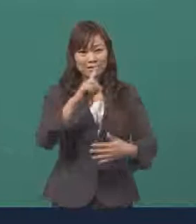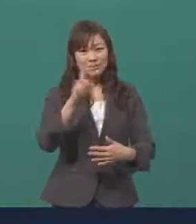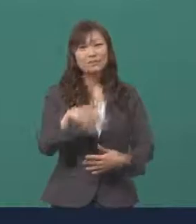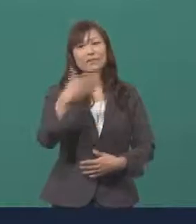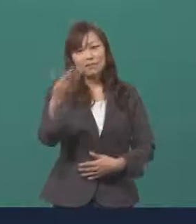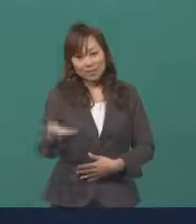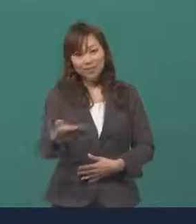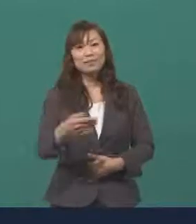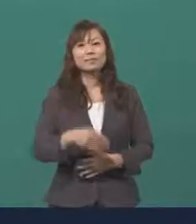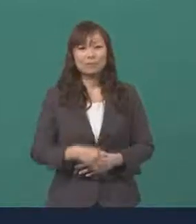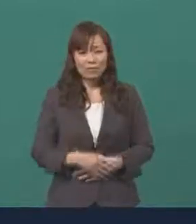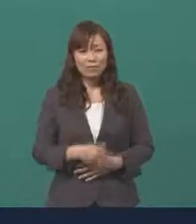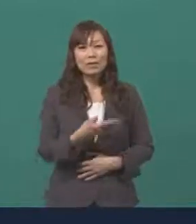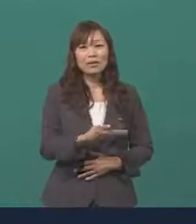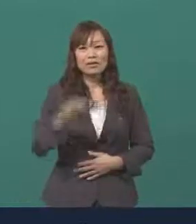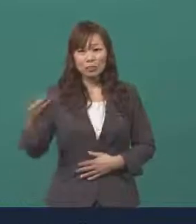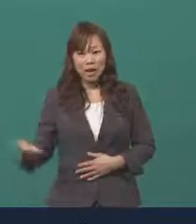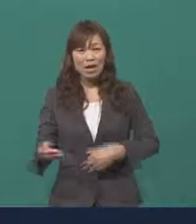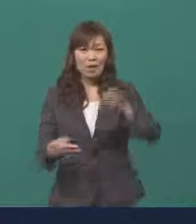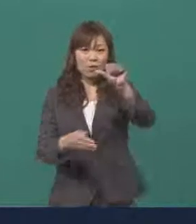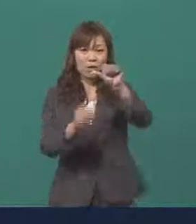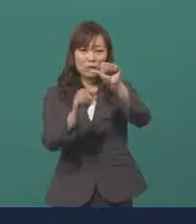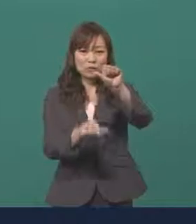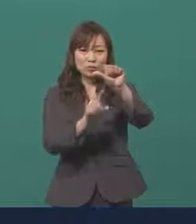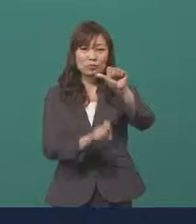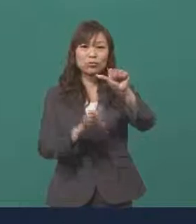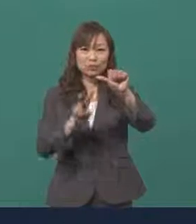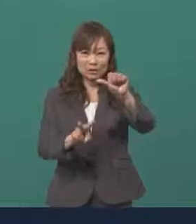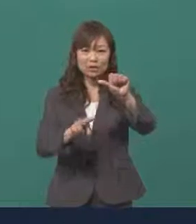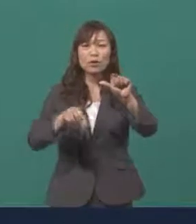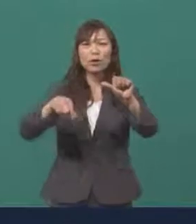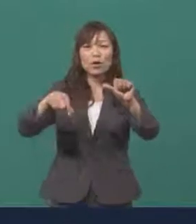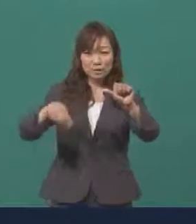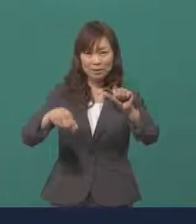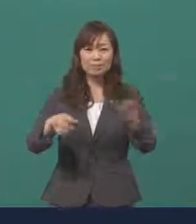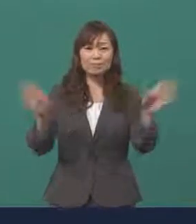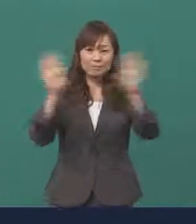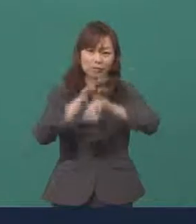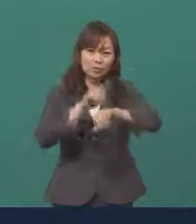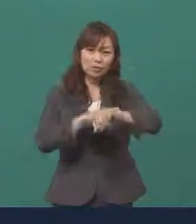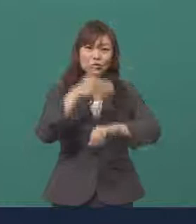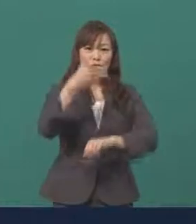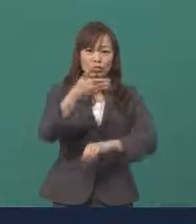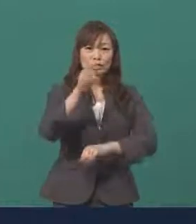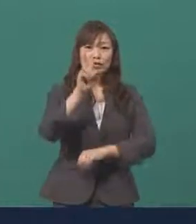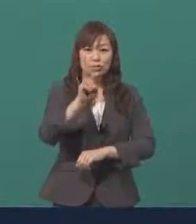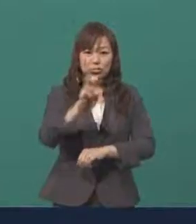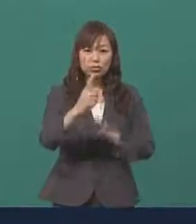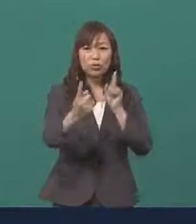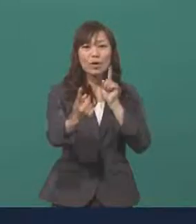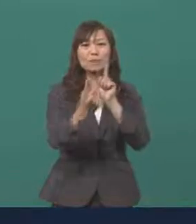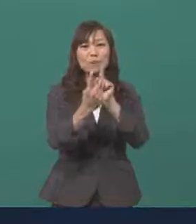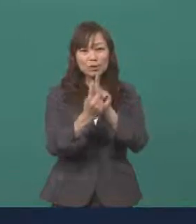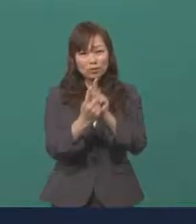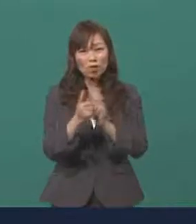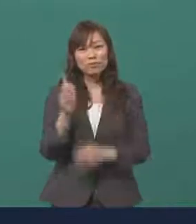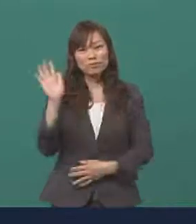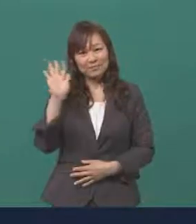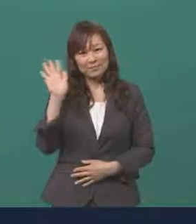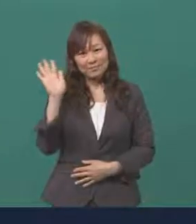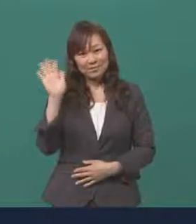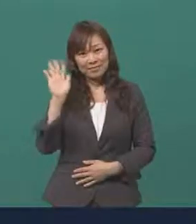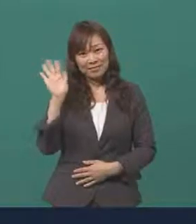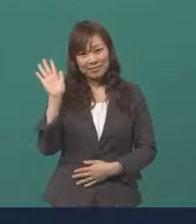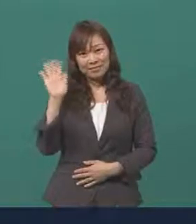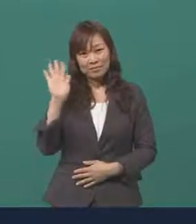いかがでしたでしょうか。それでは次回5月12日土曜日夜9時20分にお会いしましょう。